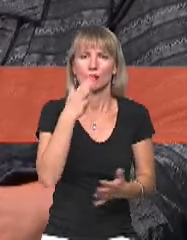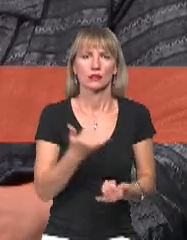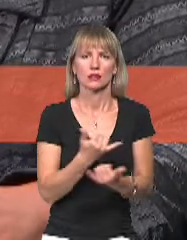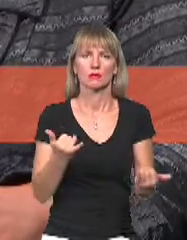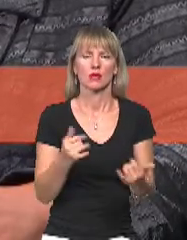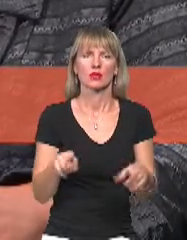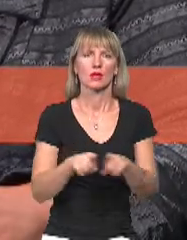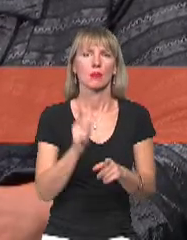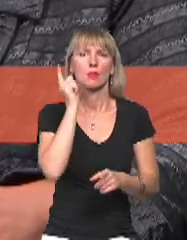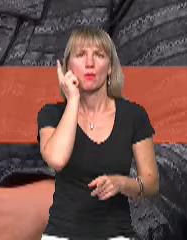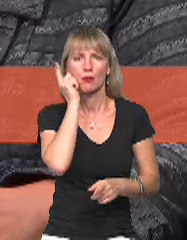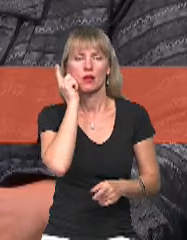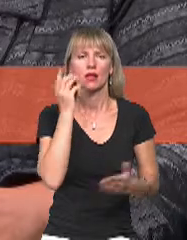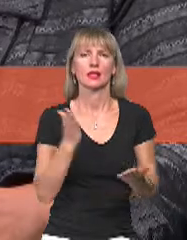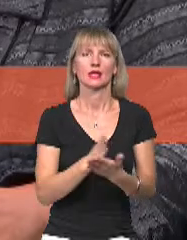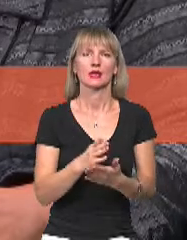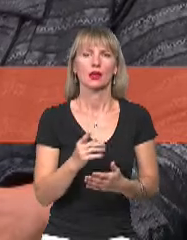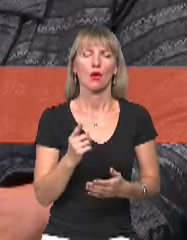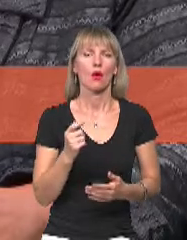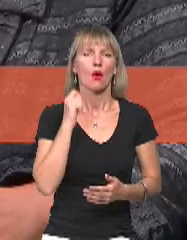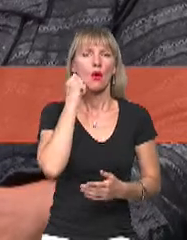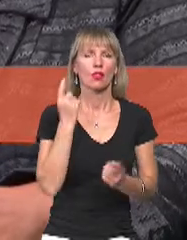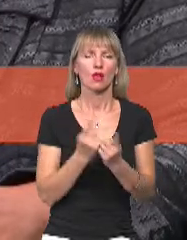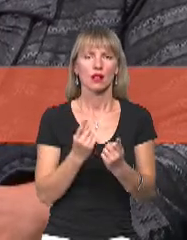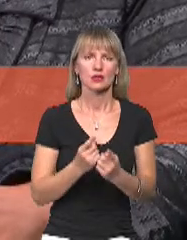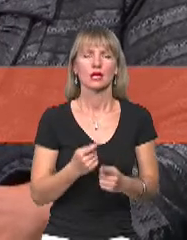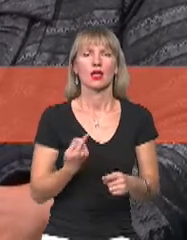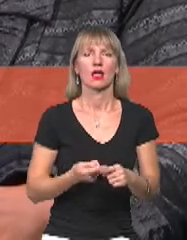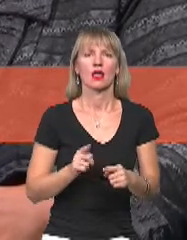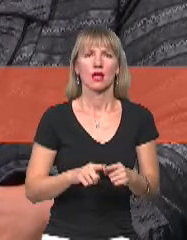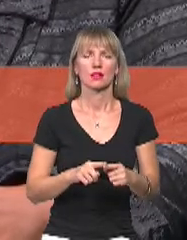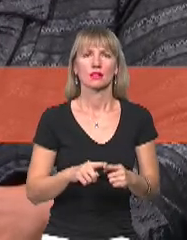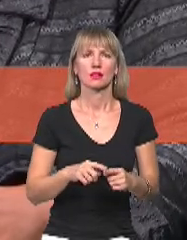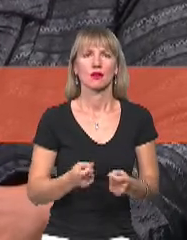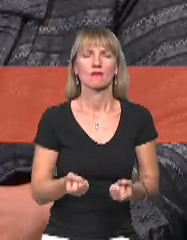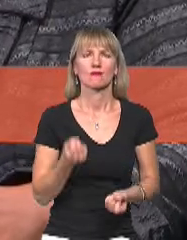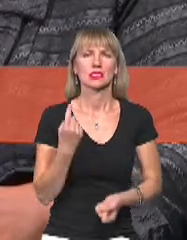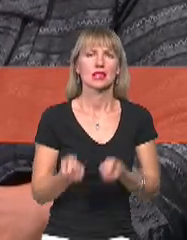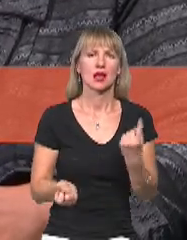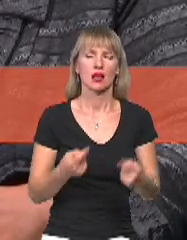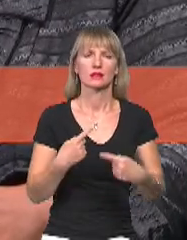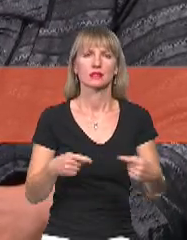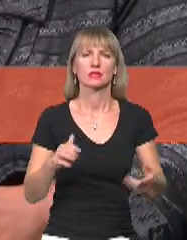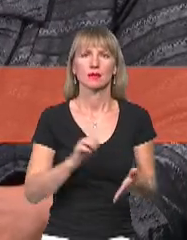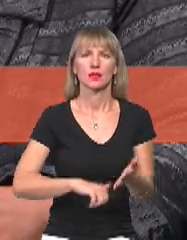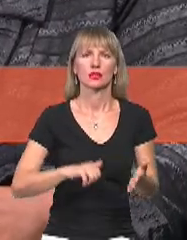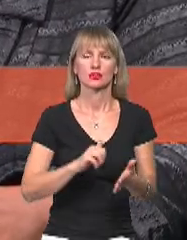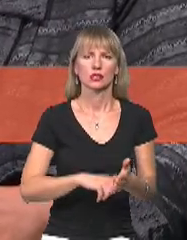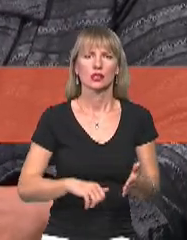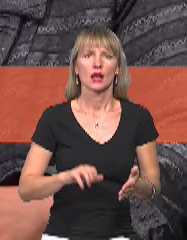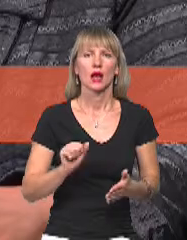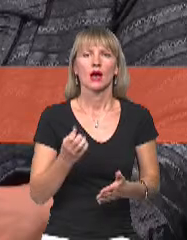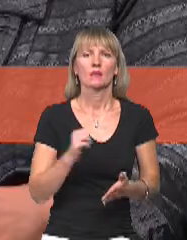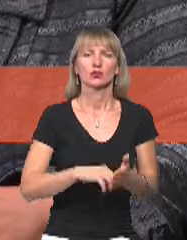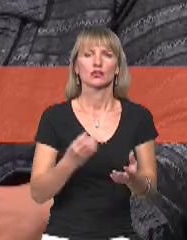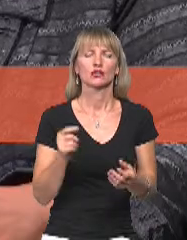такими айфонами, які є у своїх однокласників. З цього моменту виникають такі причини. Але причини